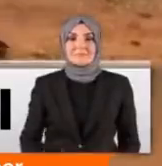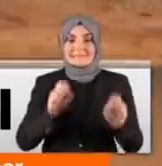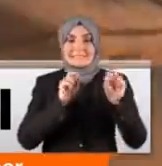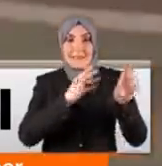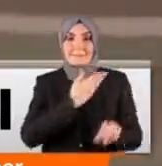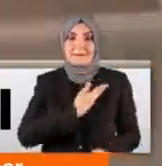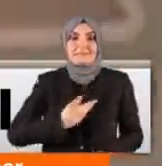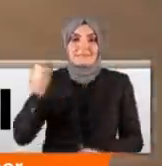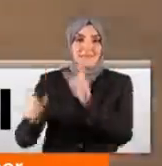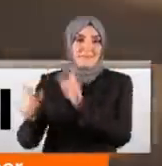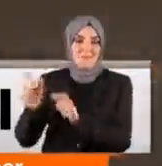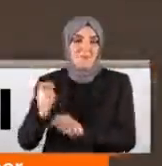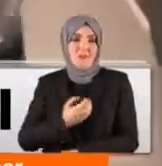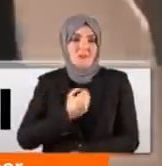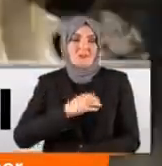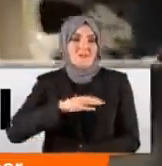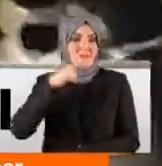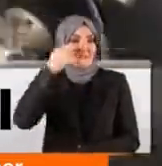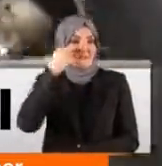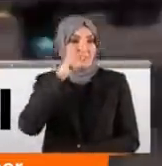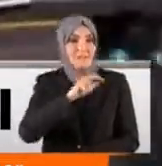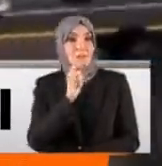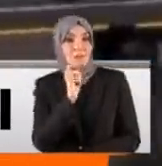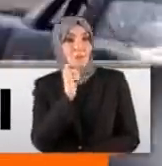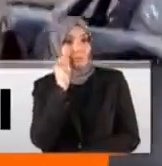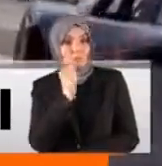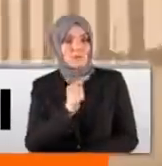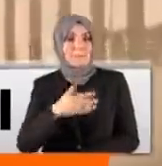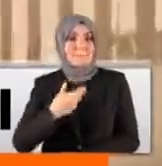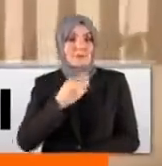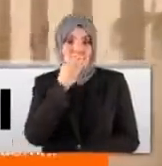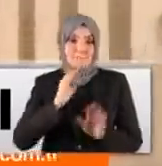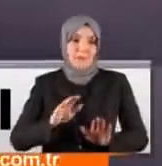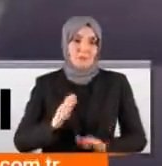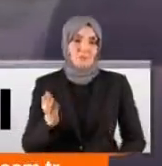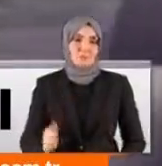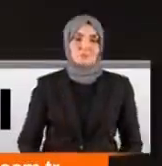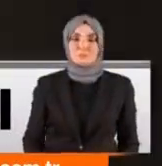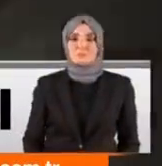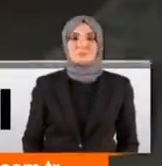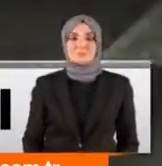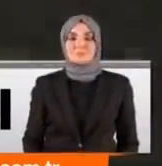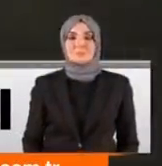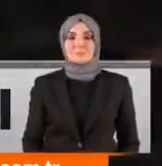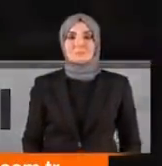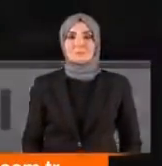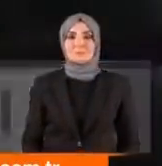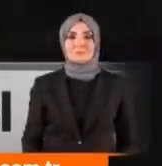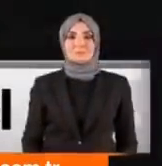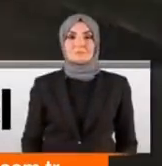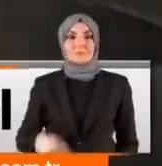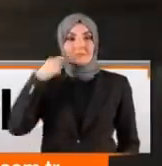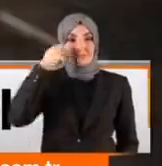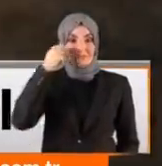sinemaseverler aksiyon dolu filmin dokuzuncusu merakla bekliyordu bu